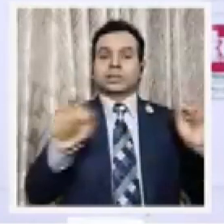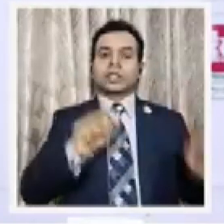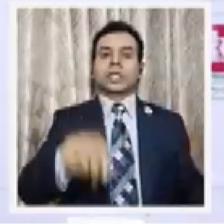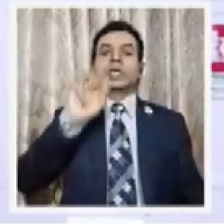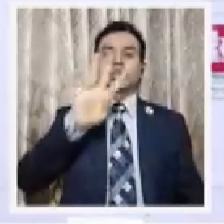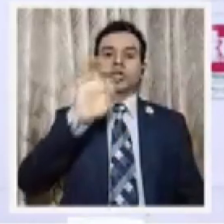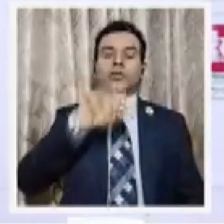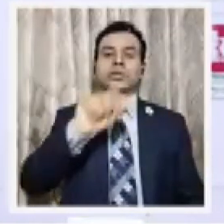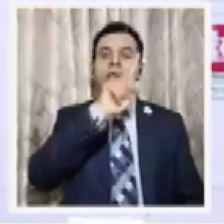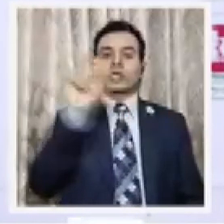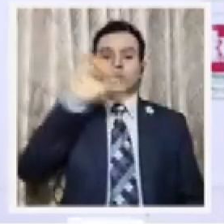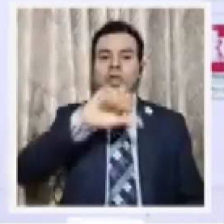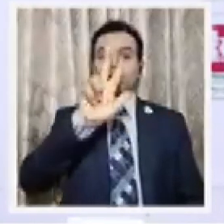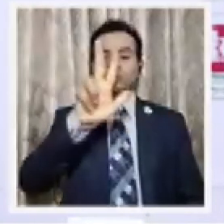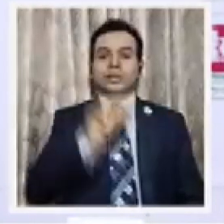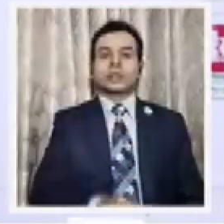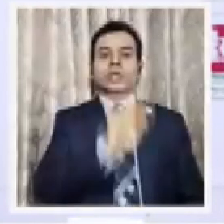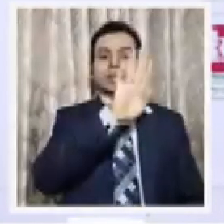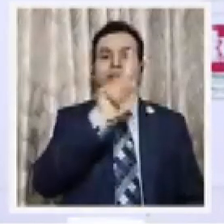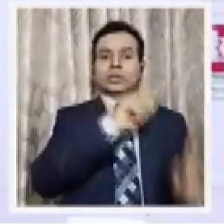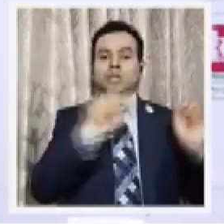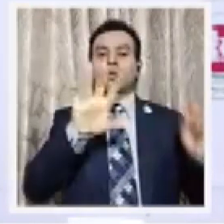11 থেকে 20 বছর 30 জন, 21 থেকে 30 বছর 84 জন,